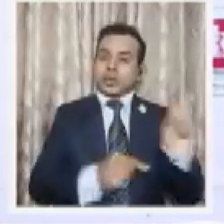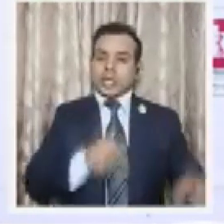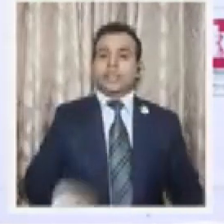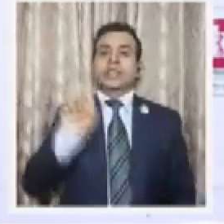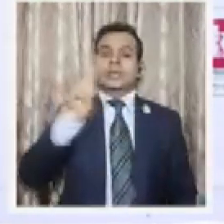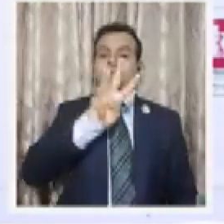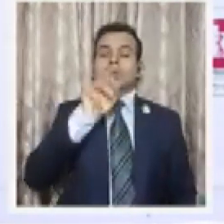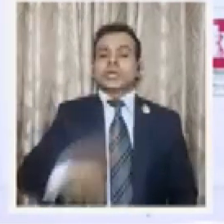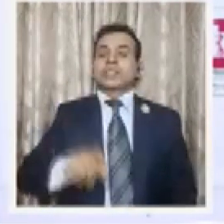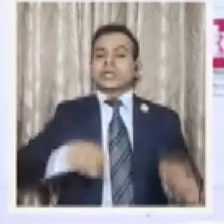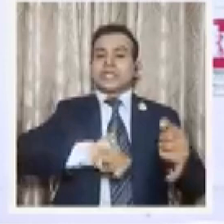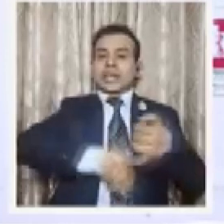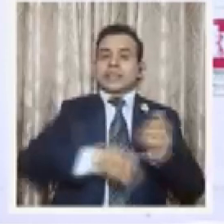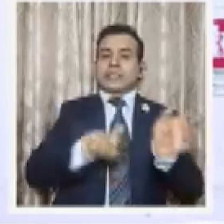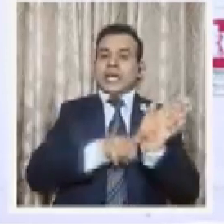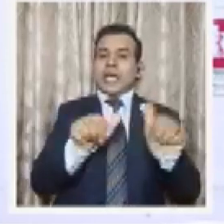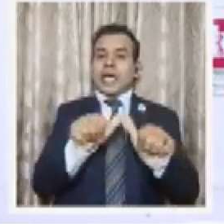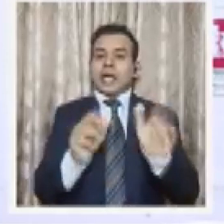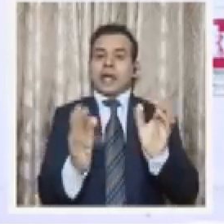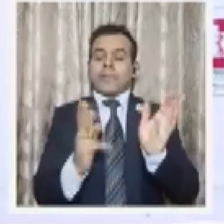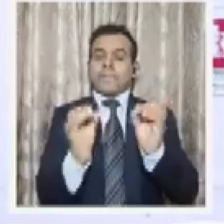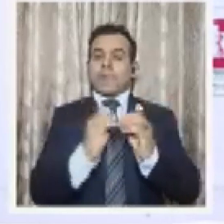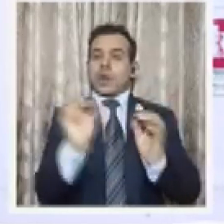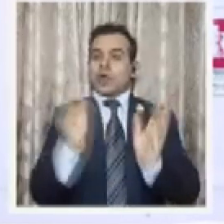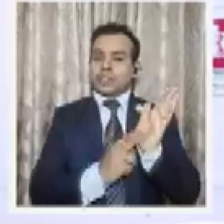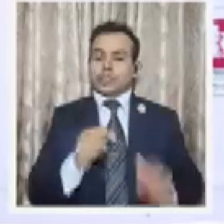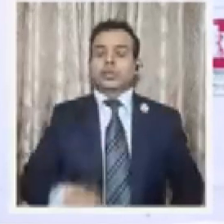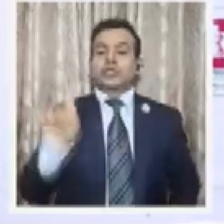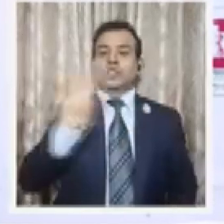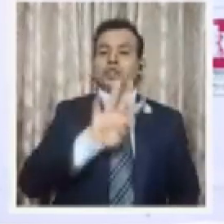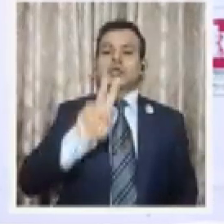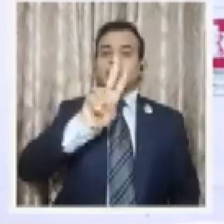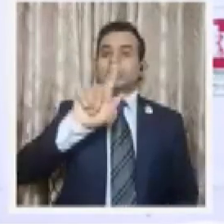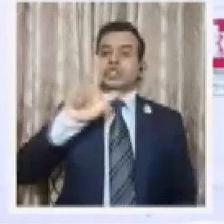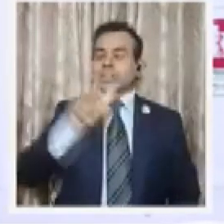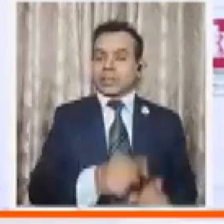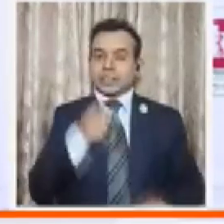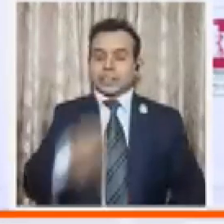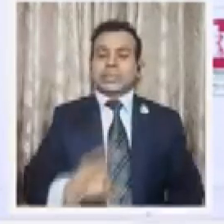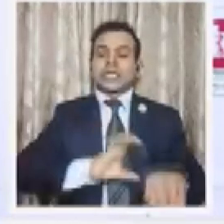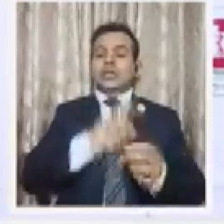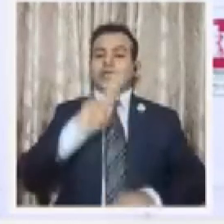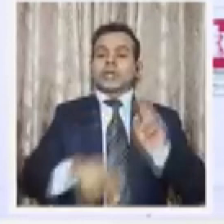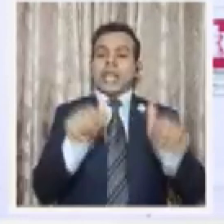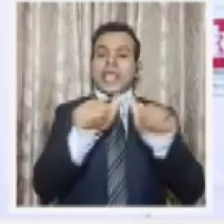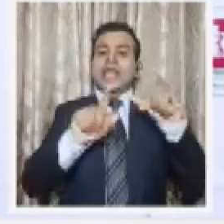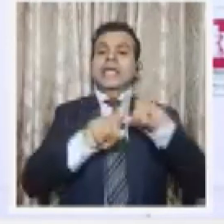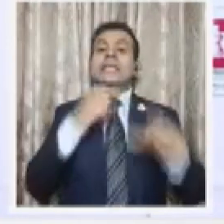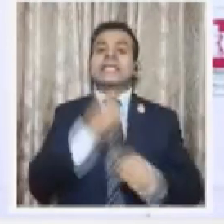আজ 28 জুলাই 2020, 13 শ্রাবণ, 1427। স্বাস্থ্য অধিদপ্তর থেকে আমি অধ্যাপক ডাক্তার নাসিমা